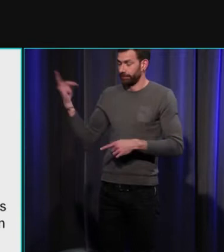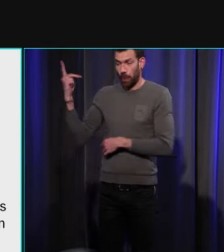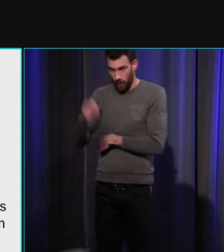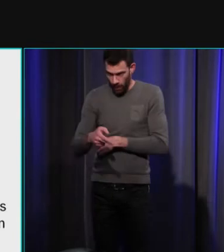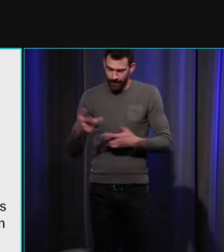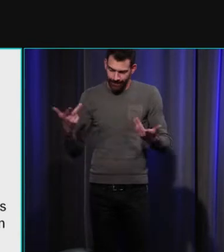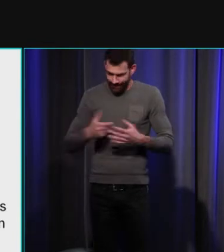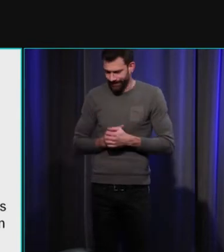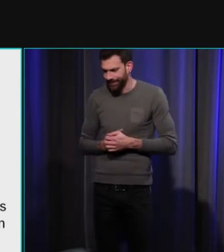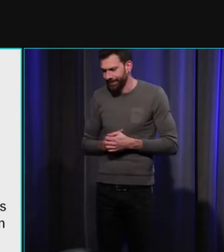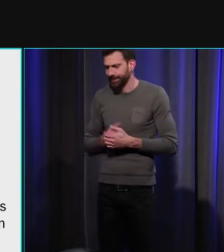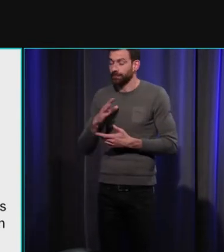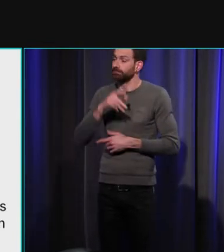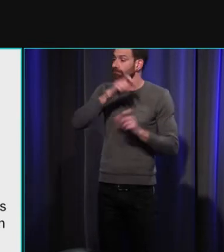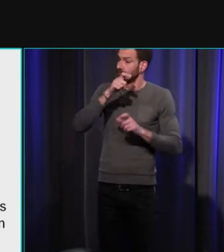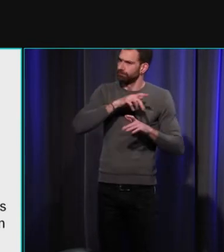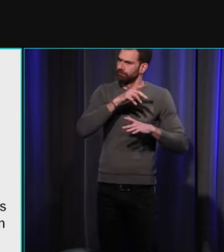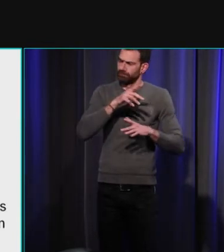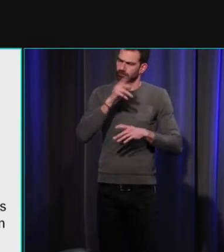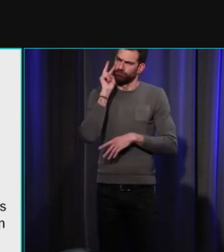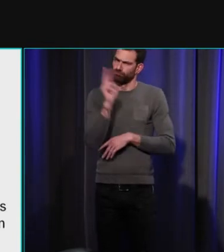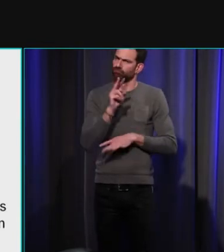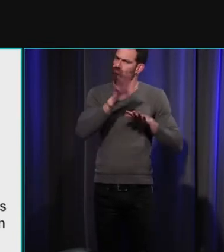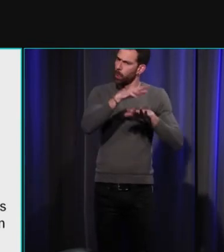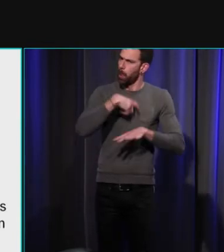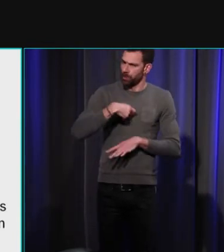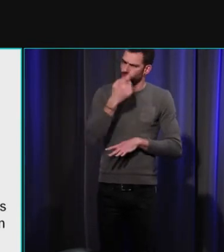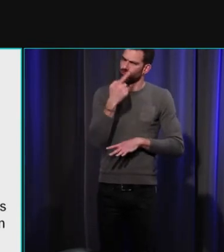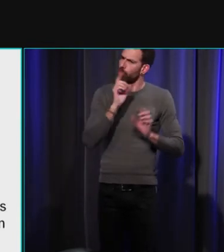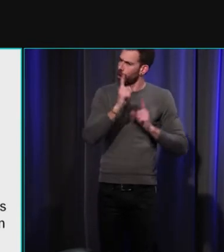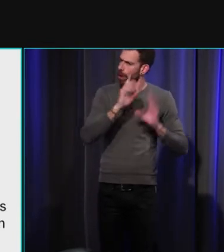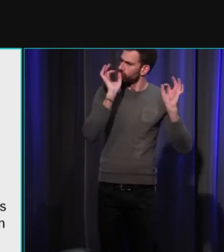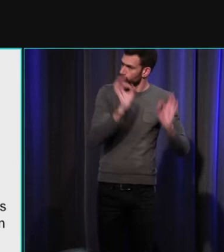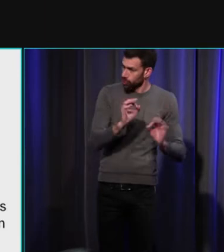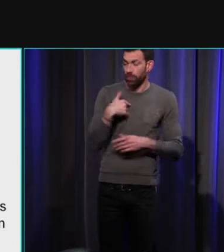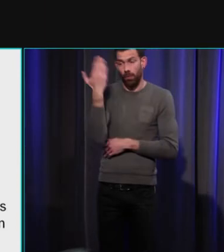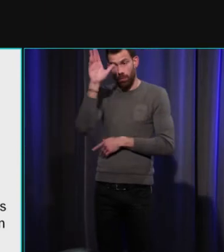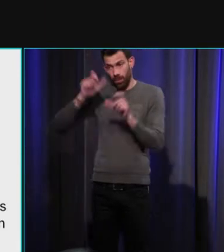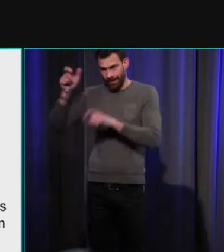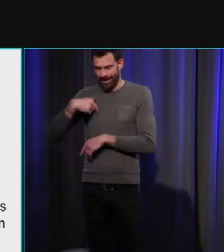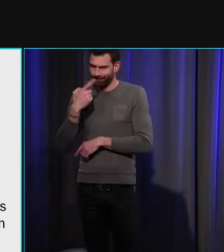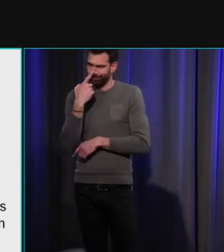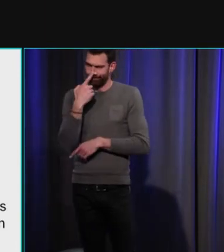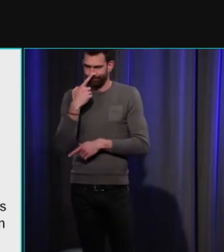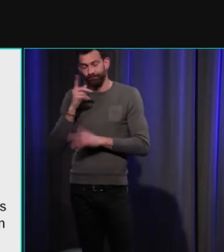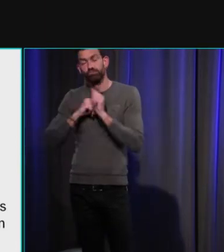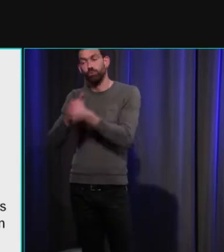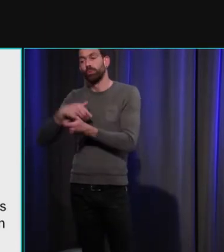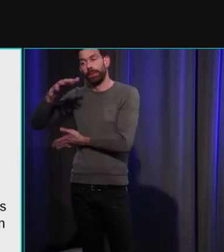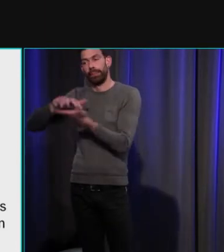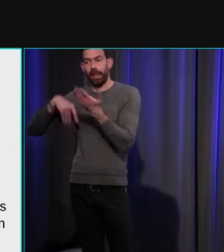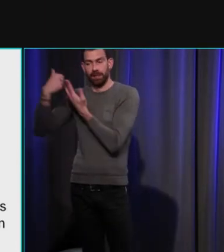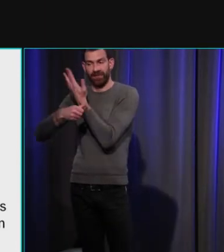considèrent que la croisade est une guerre juste mais d'autres partent du principe du pacifisme évangélique qui empêche toute